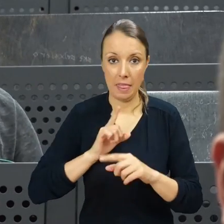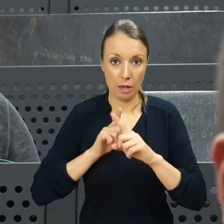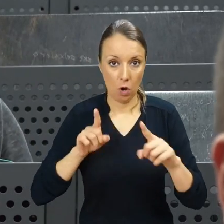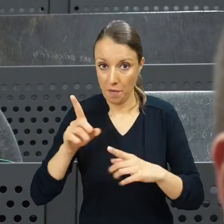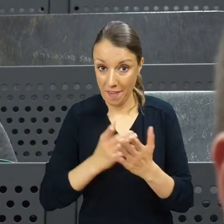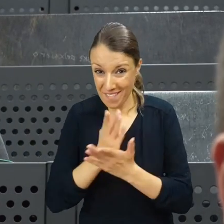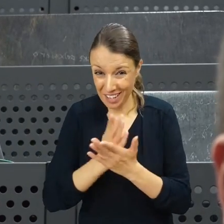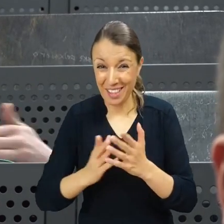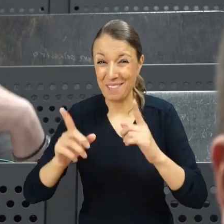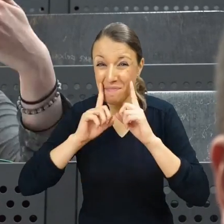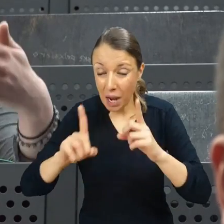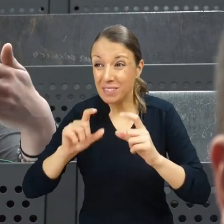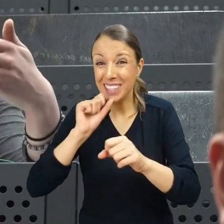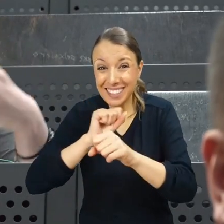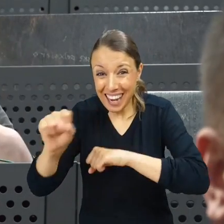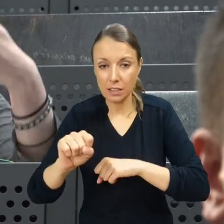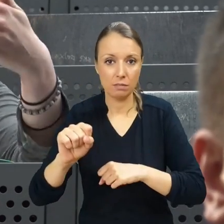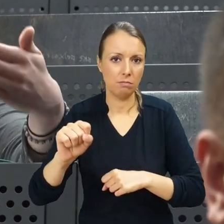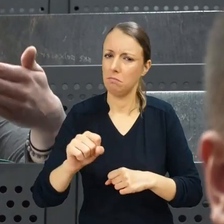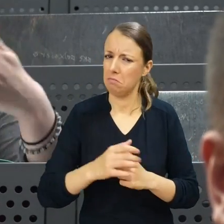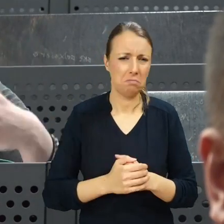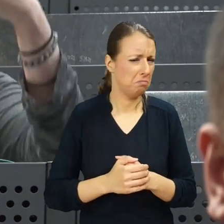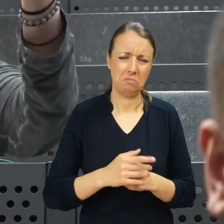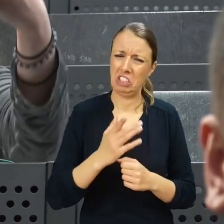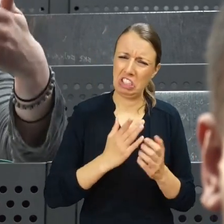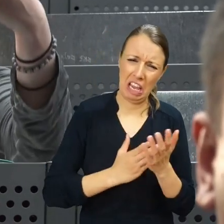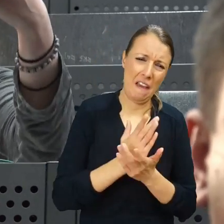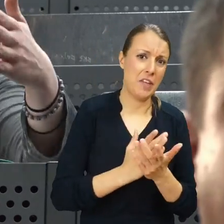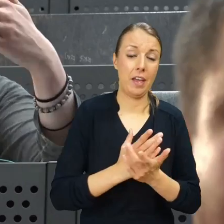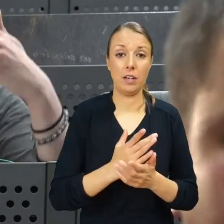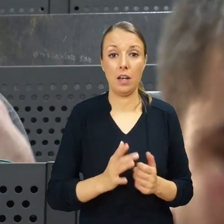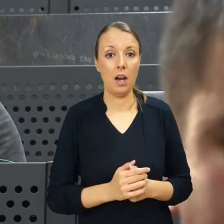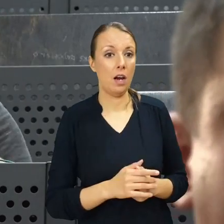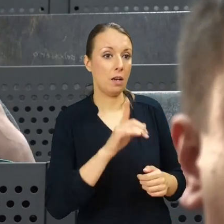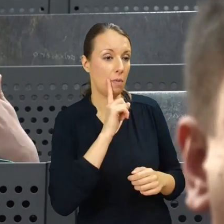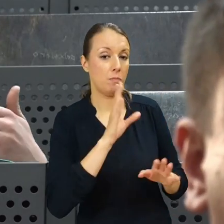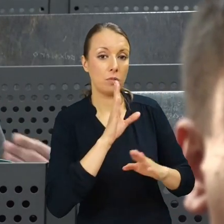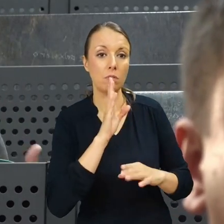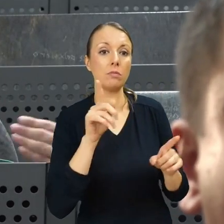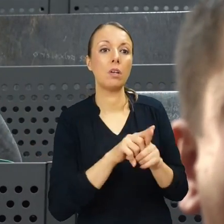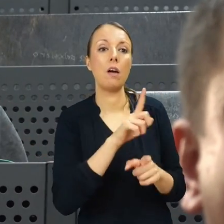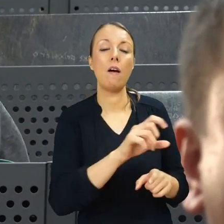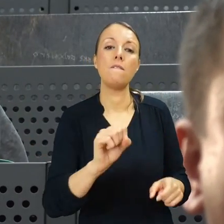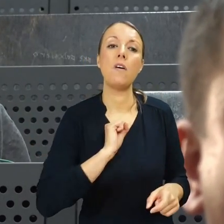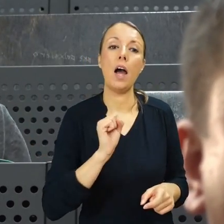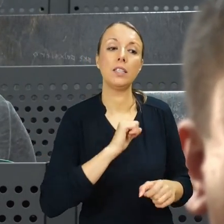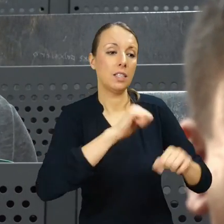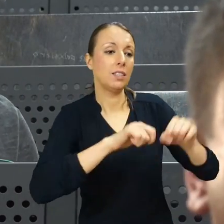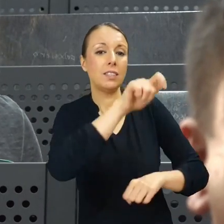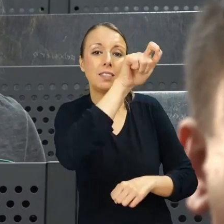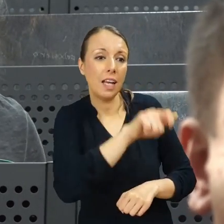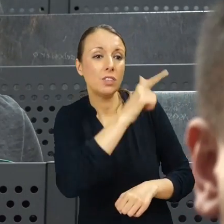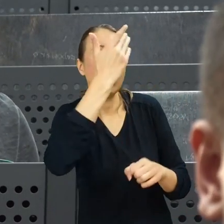że takie rzeczy się dzieją. I być może teraz mamy do czynienia właśnie, jest fajny sędzia, który nie wie, co się dzieje wśród